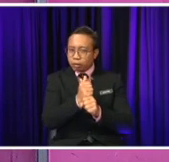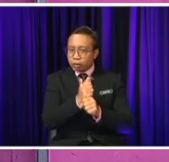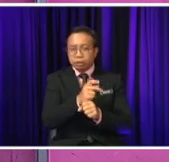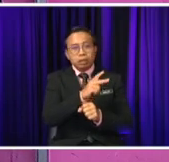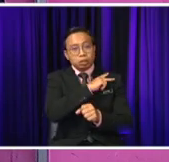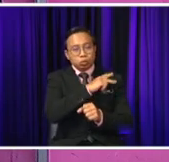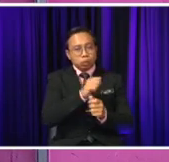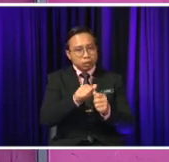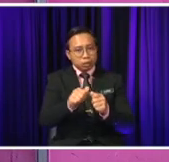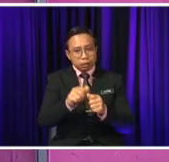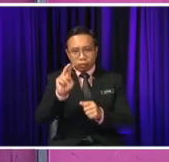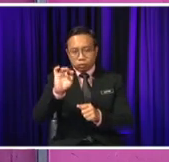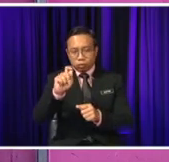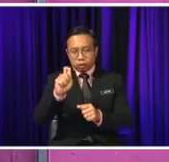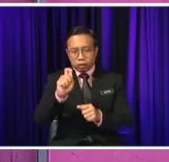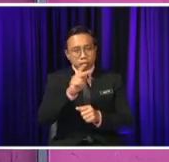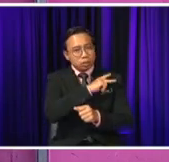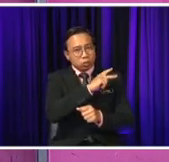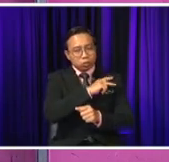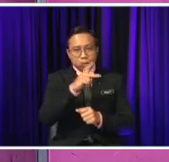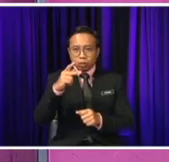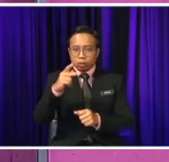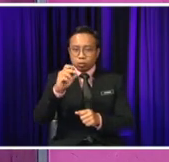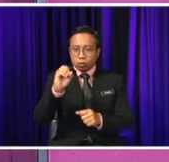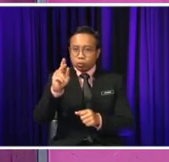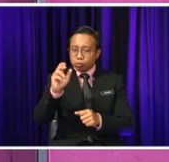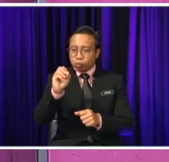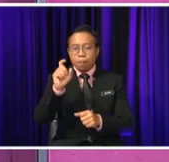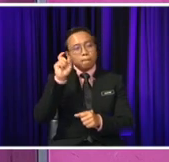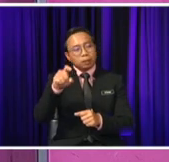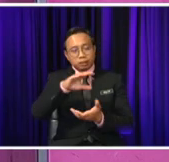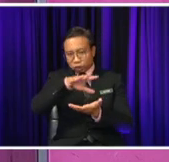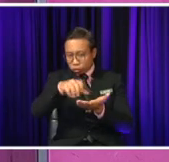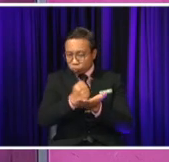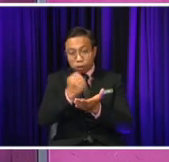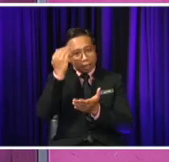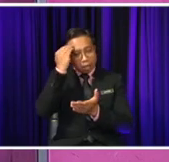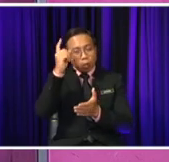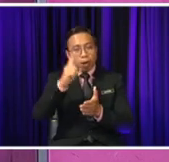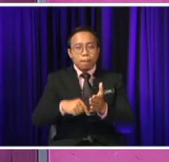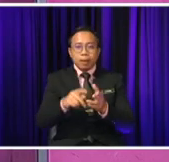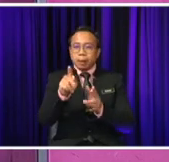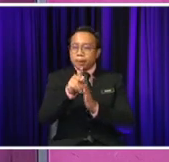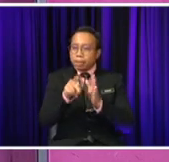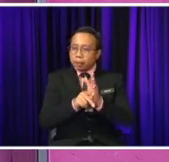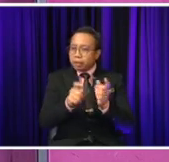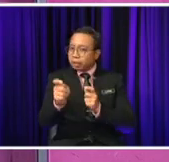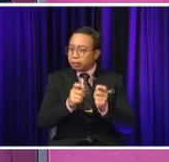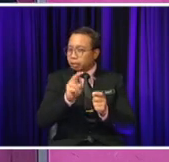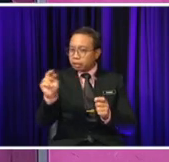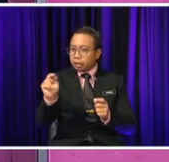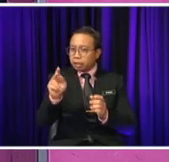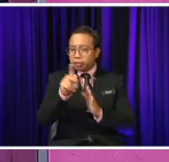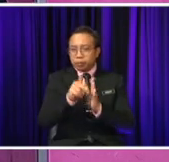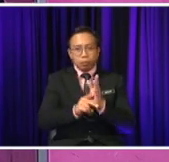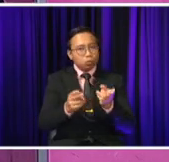setiap kurikulum yang lain-lain itu Semuanya perlu tahu apa itu pentabiran dan penguasaan kita tak payah jauh-jauh nak